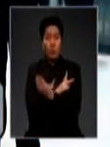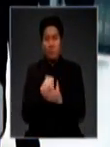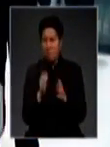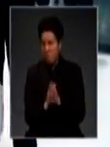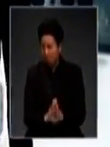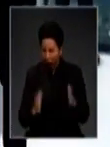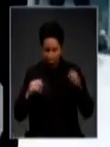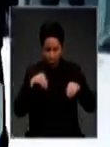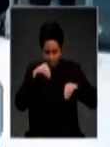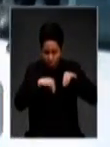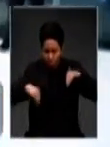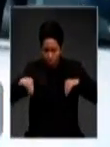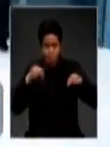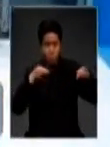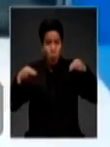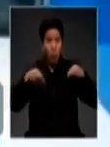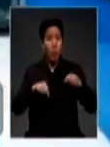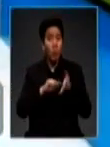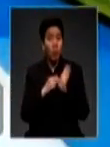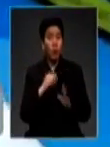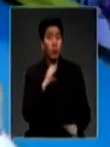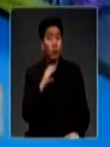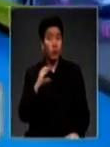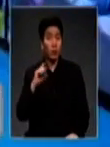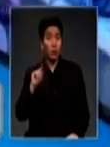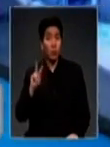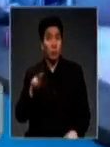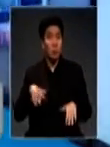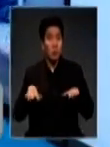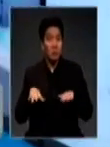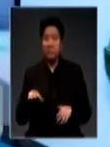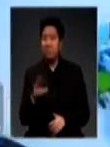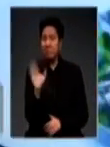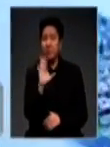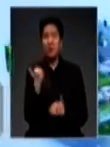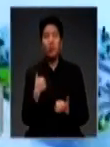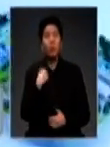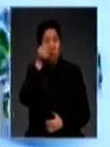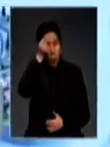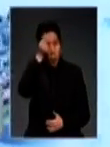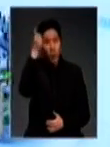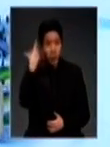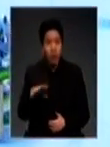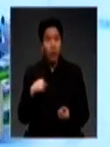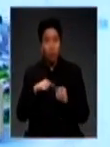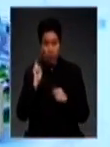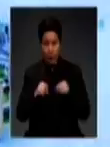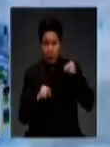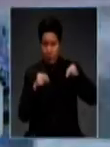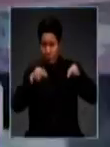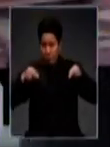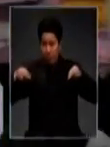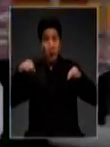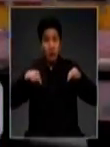ครับแล้ว CCTV นี้ไม่ใช่ CCTV ปกติละเดี๋ยวนี้เราเข้าใจแล้วว่าเราต้องทำให้กล้องวงจรปิดเหล่